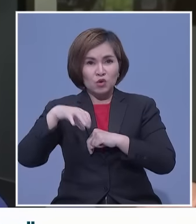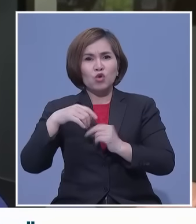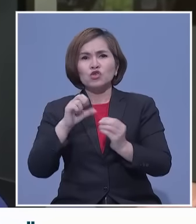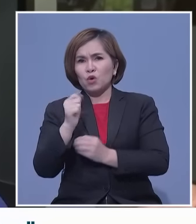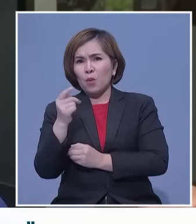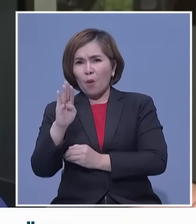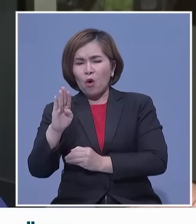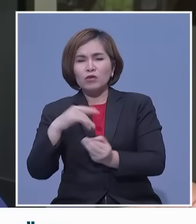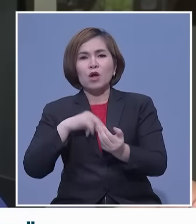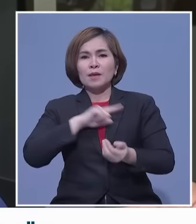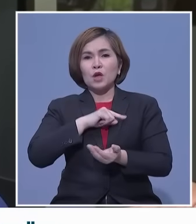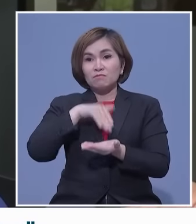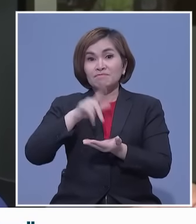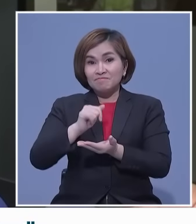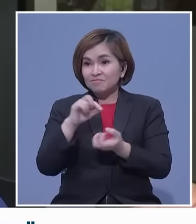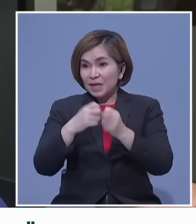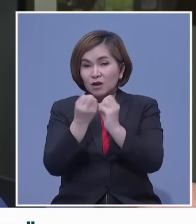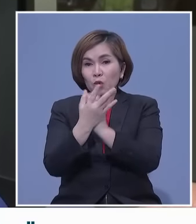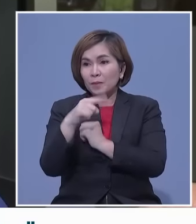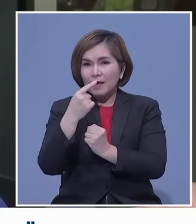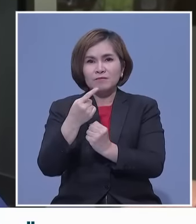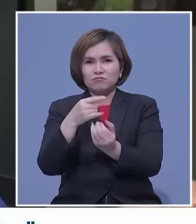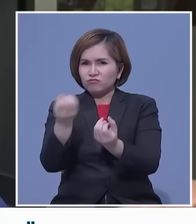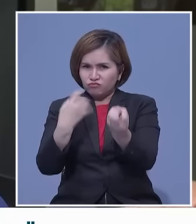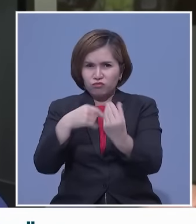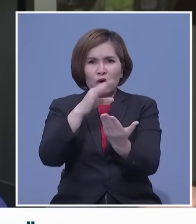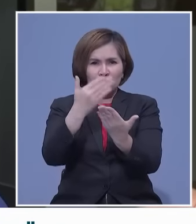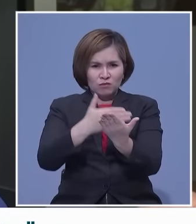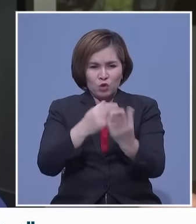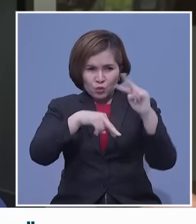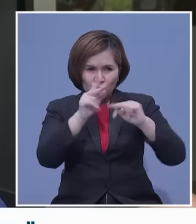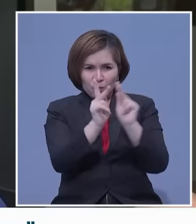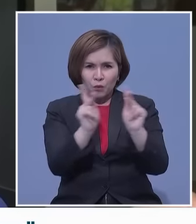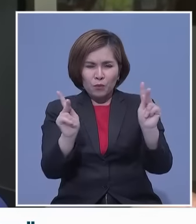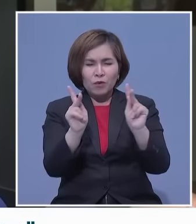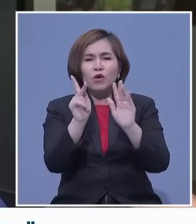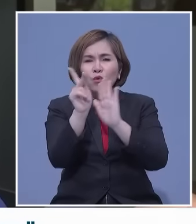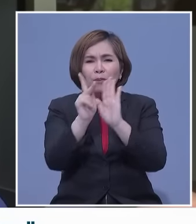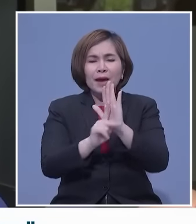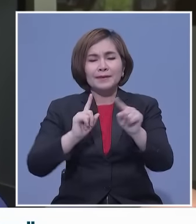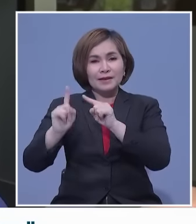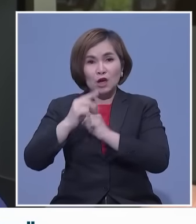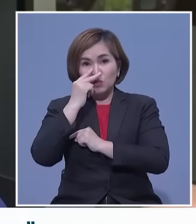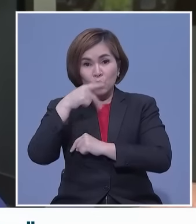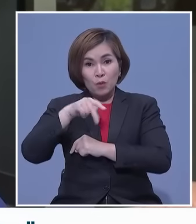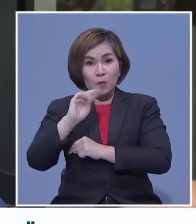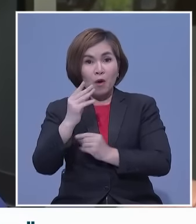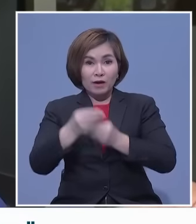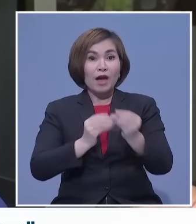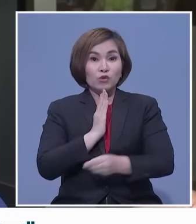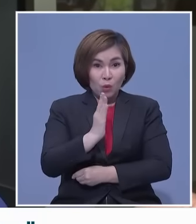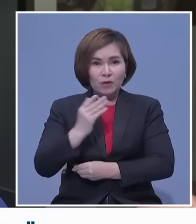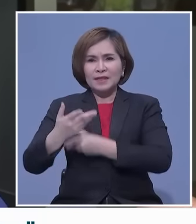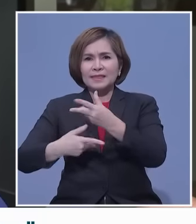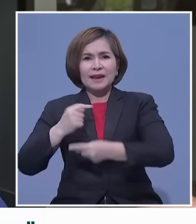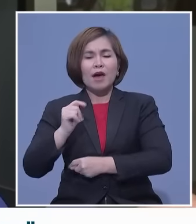ร้องเรียนจากผู้เสียหายและสั่งการให้ตรวจสอบกฎหมายที่เกี่ยวข้องอย่างรัดกุมเช่นพรบขายตรงและตลาดแบบตรงพรบ